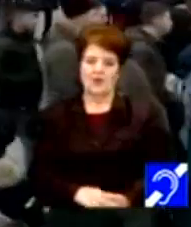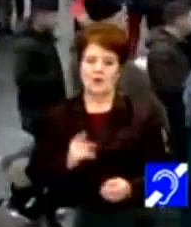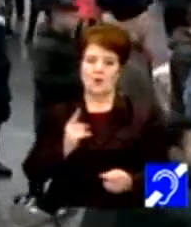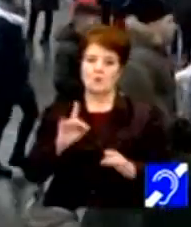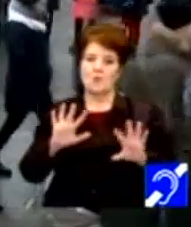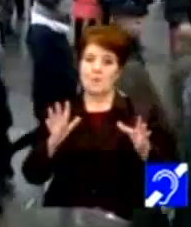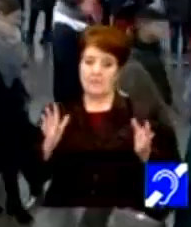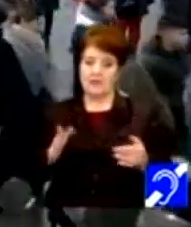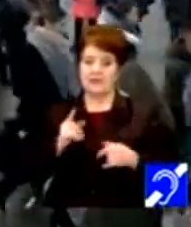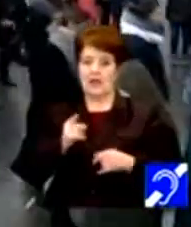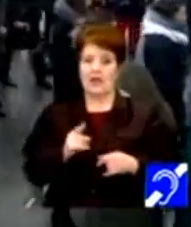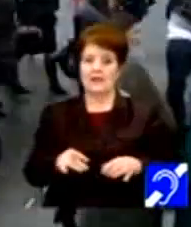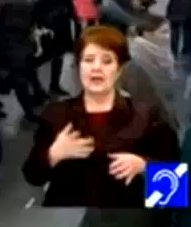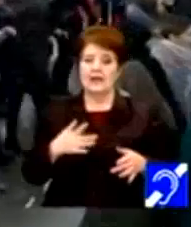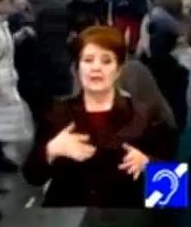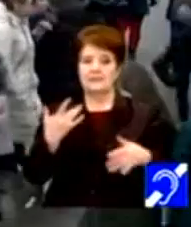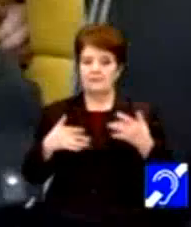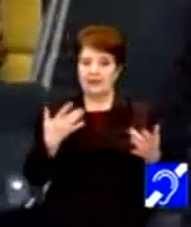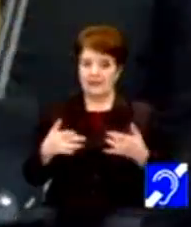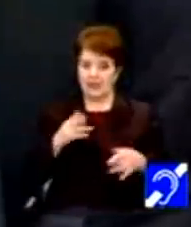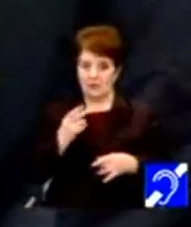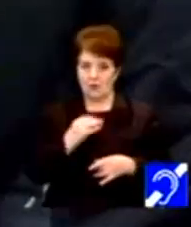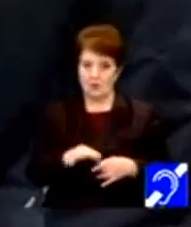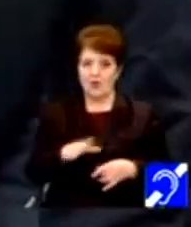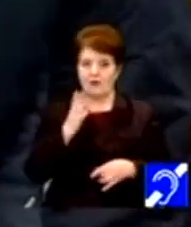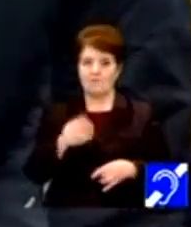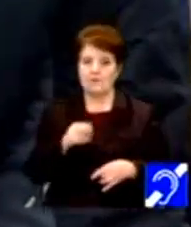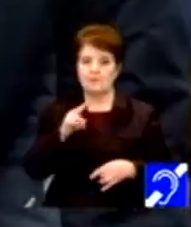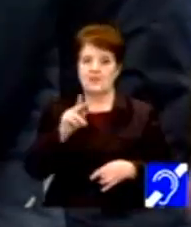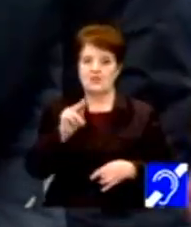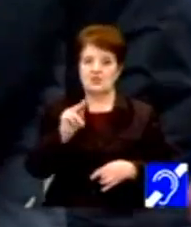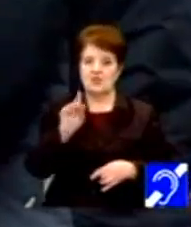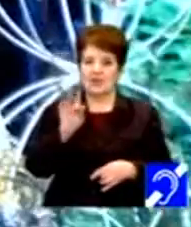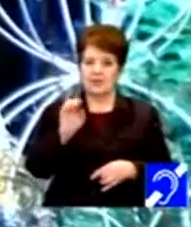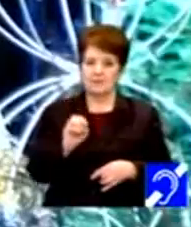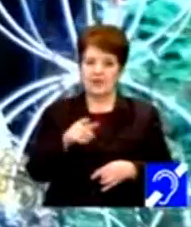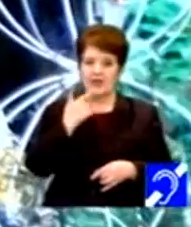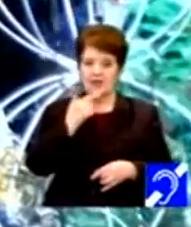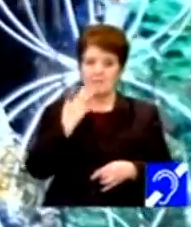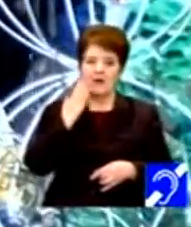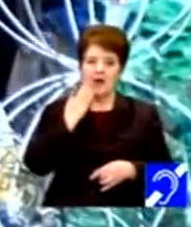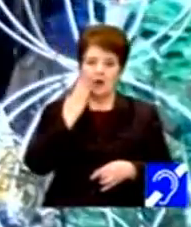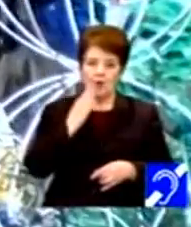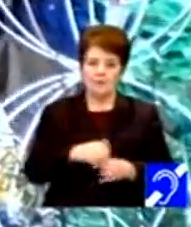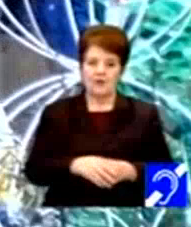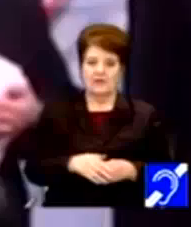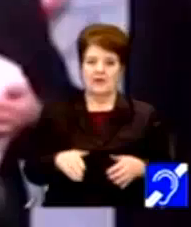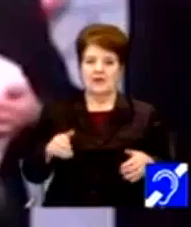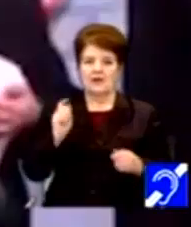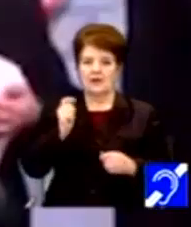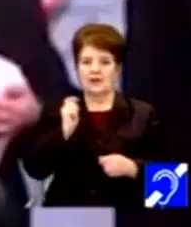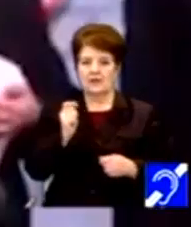moment jenant al spectacolului însă a fost cel în care o deputată a PSRM a vrut să ureze în limba română Crăciun fericit celor